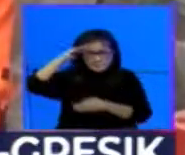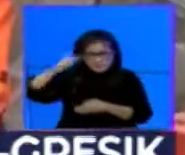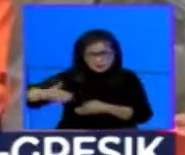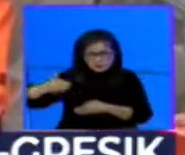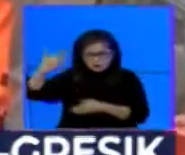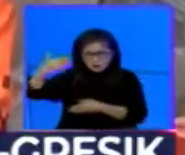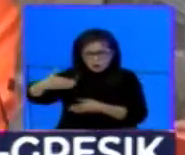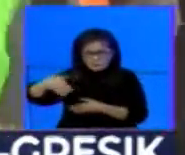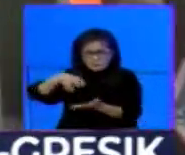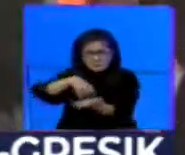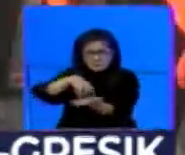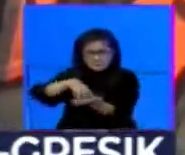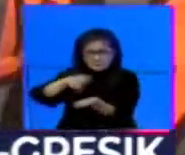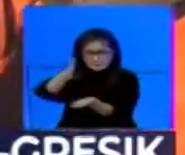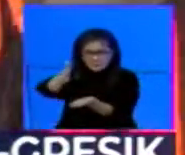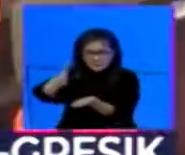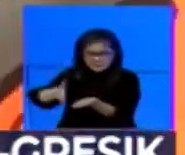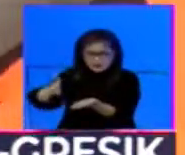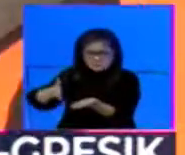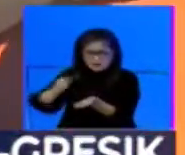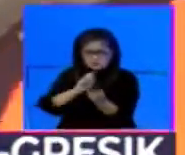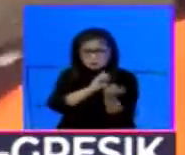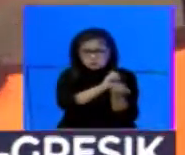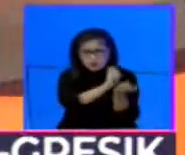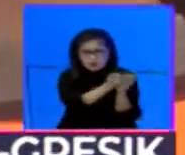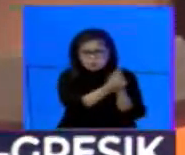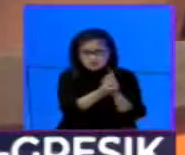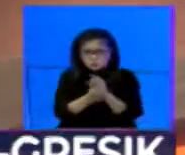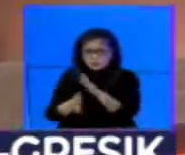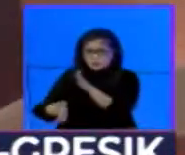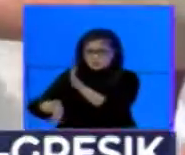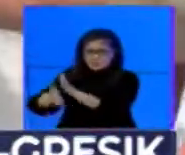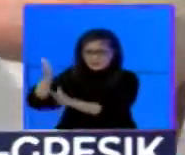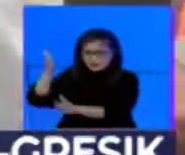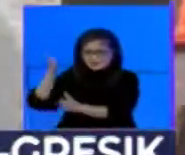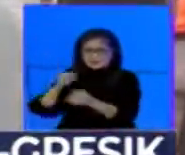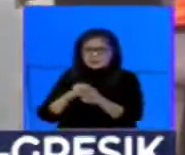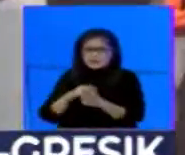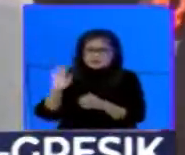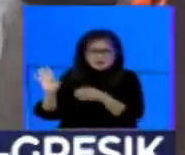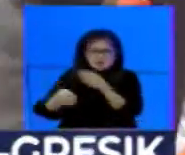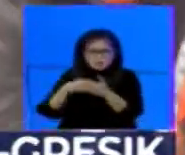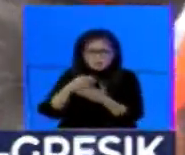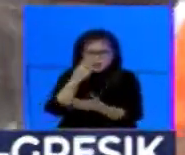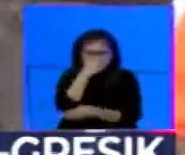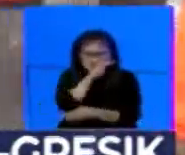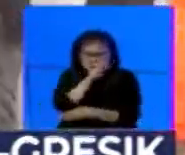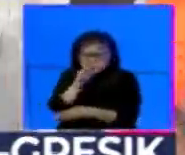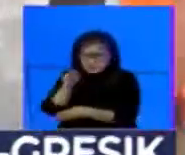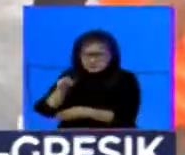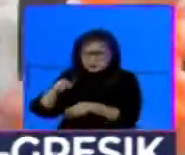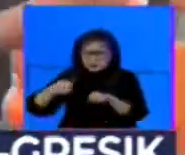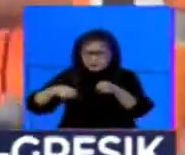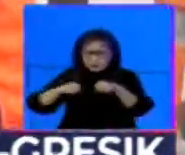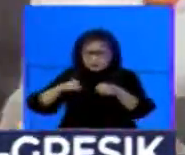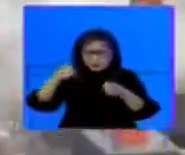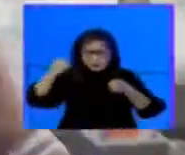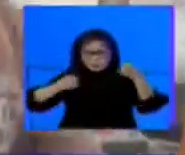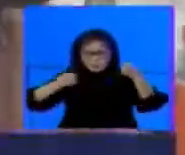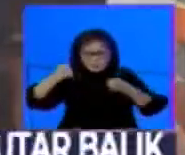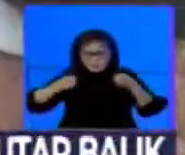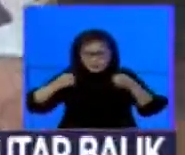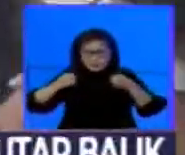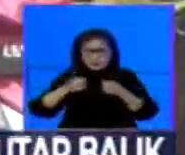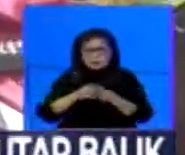Jawa Timur untuk diperiksa tak satupun kendaraan luput dari pengawasan termasuk kendaraan roda dua pengendara yang kedapatan